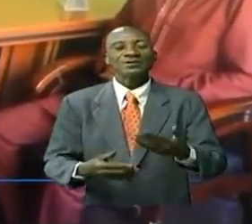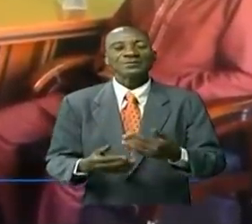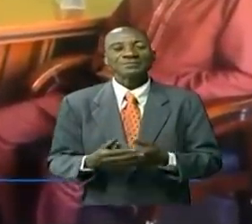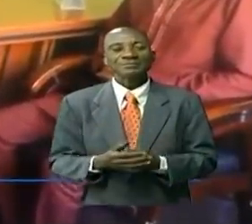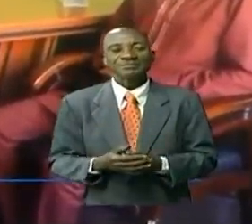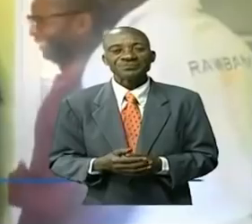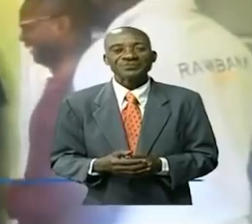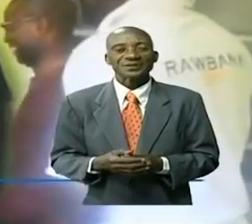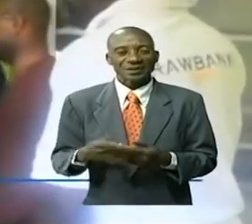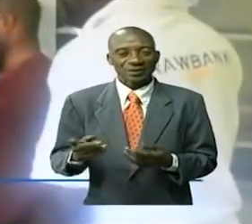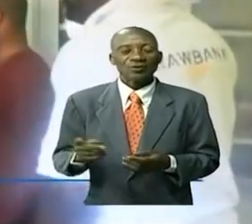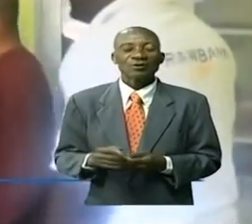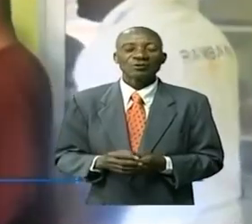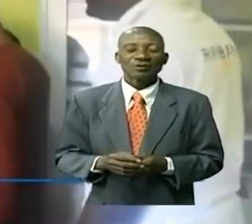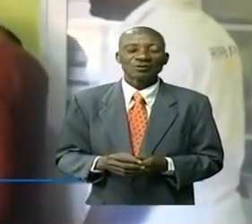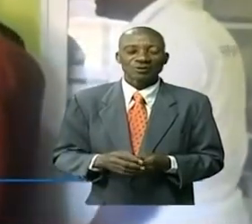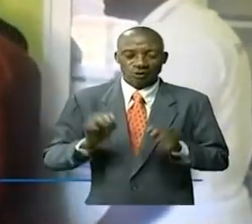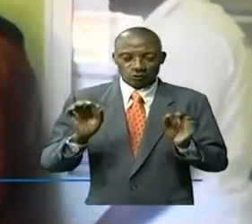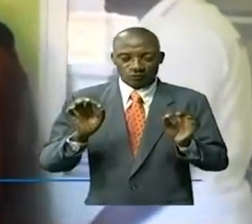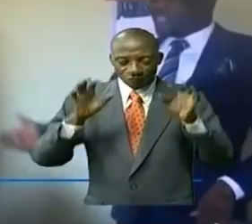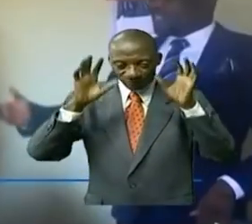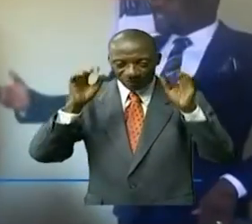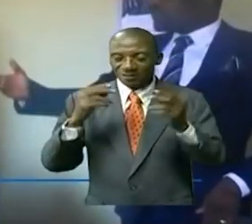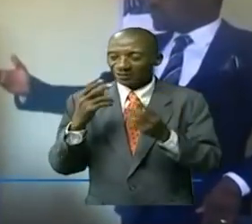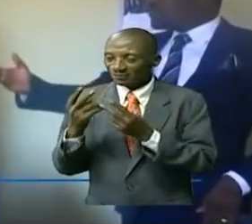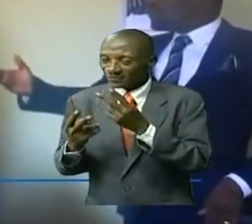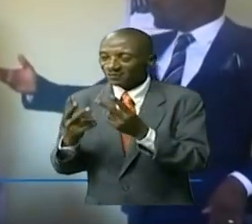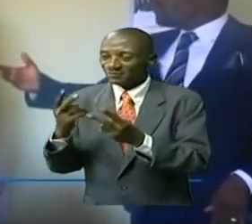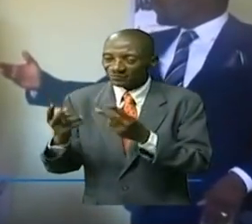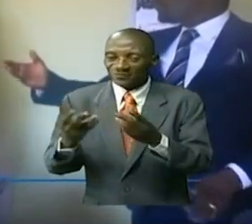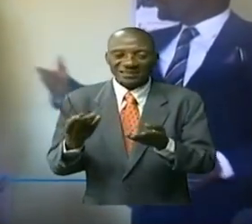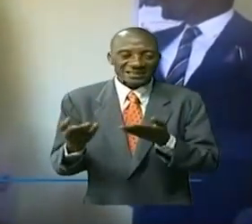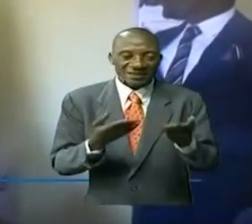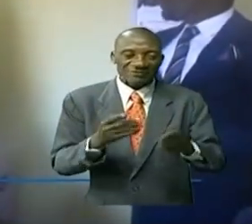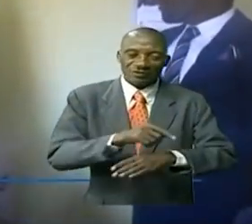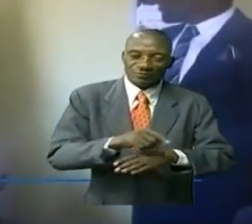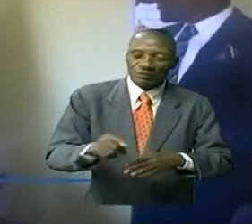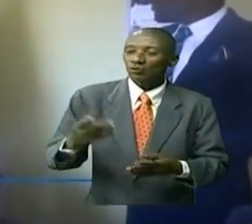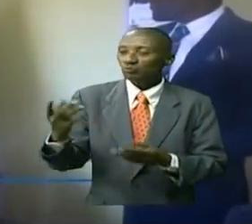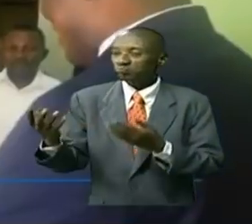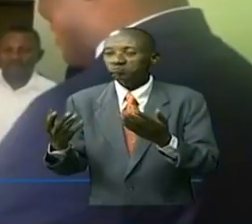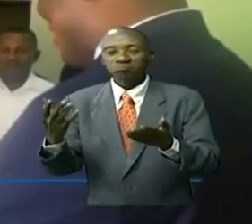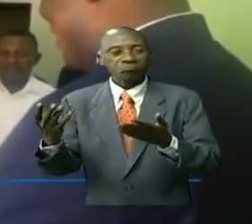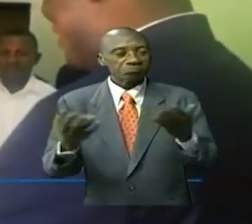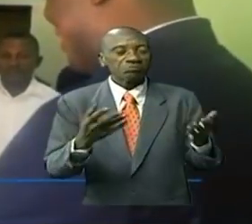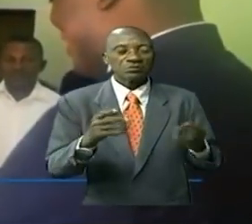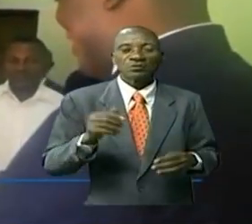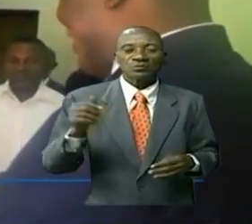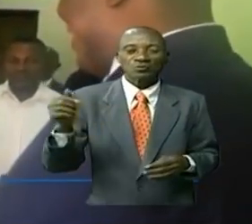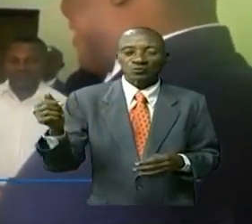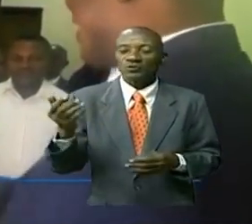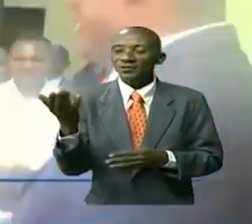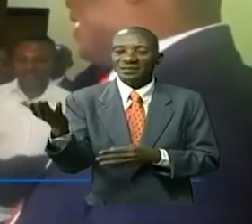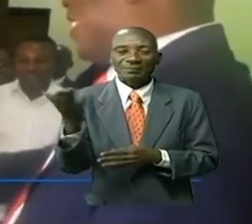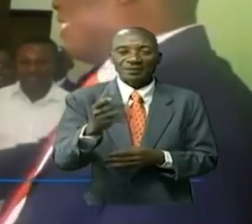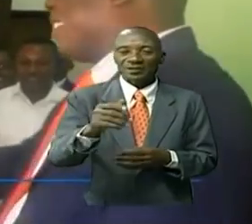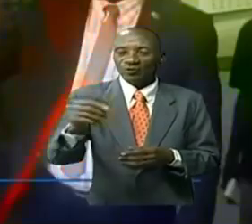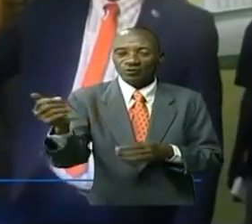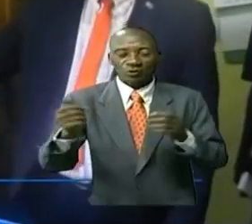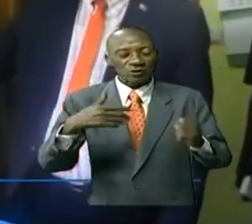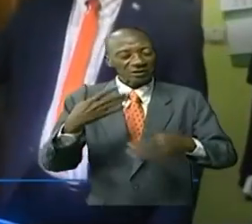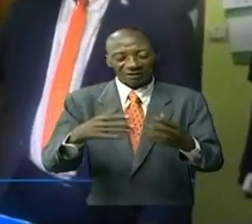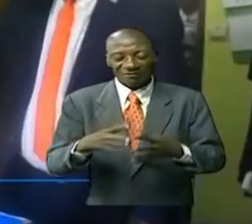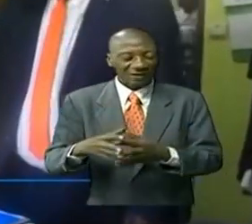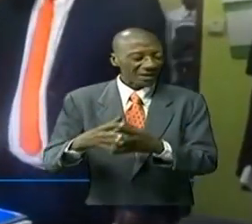visiter les différents services, question d'avoir une idée nette. Dans sa communication, il a invité tout le monde à l'esprit du travail bien fait, tout en